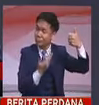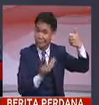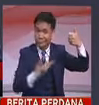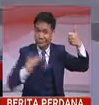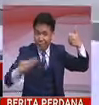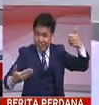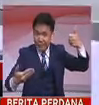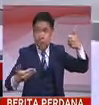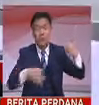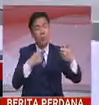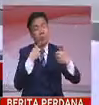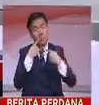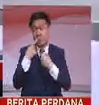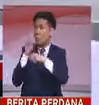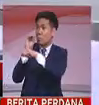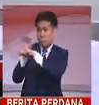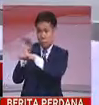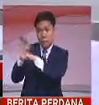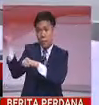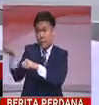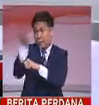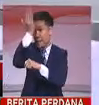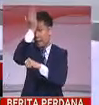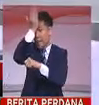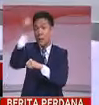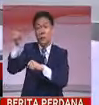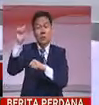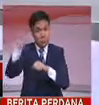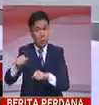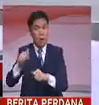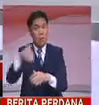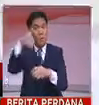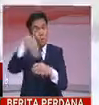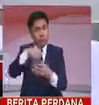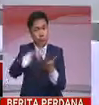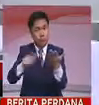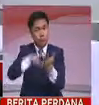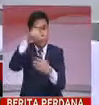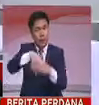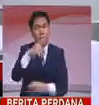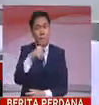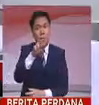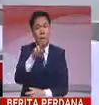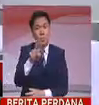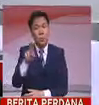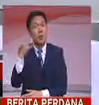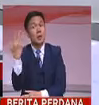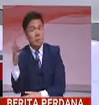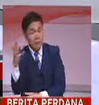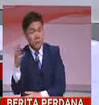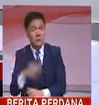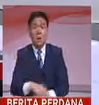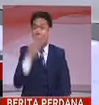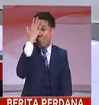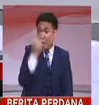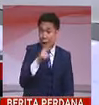untuk menasihatkan Yang di-Pertuan Agong untuk mengadakan pilihan raya umum ke-15. Ya. Ini COVID ini adalah isu